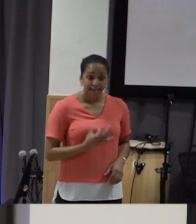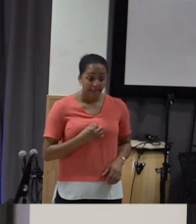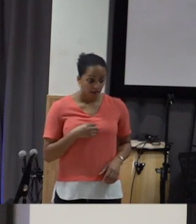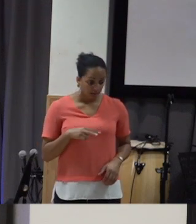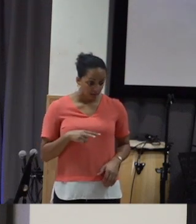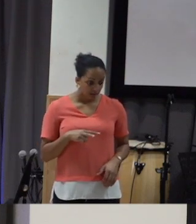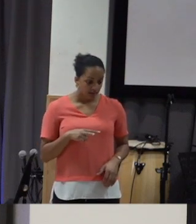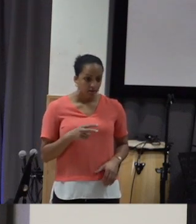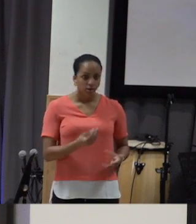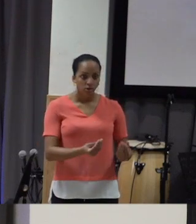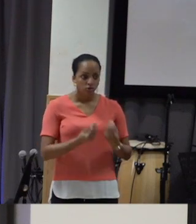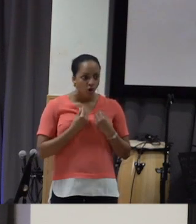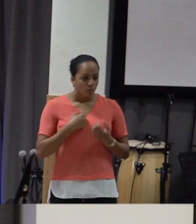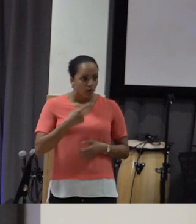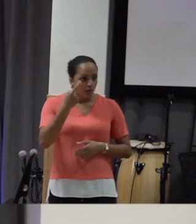Ça m'a fait réfléchir.